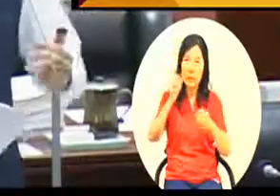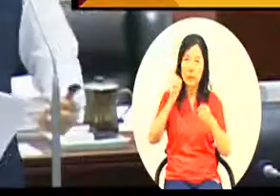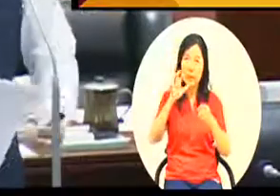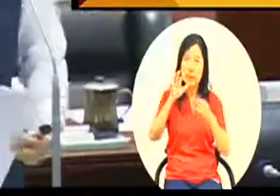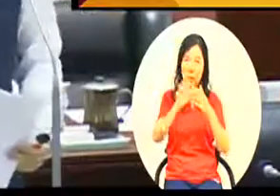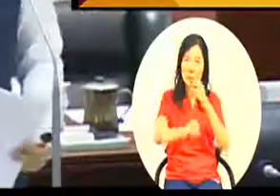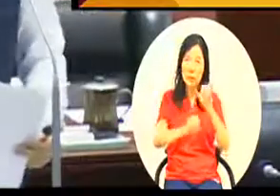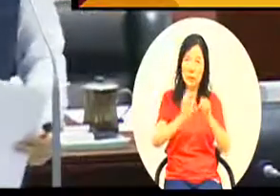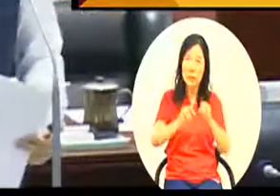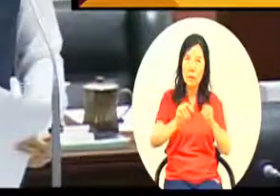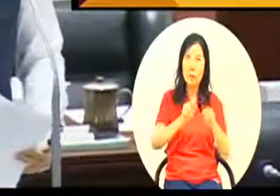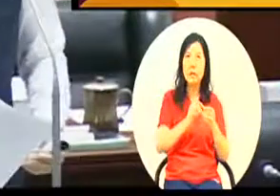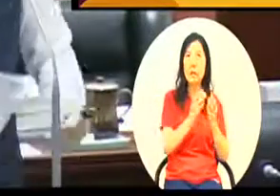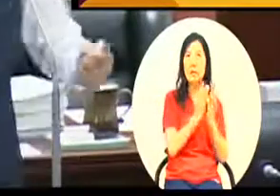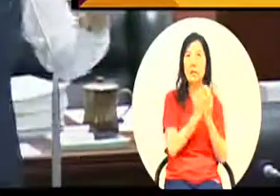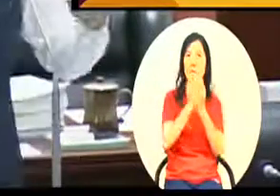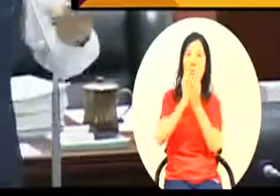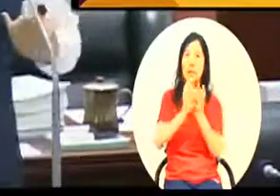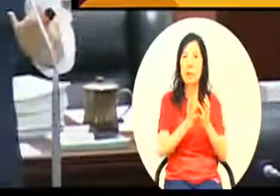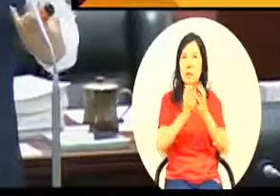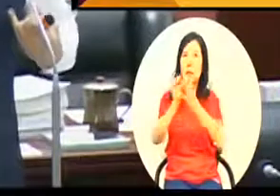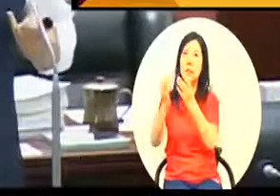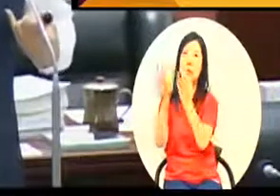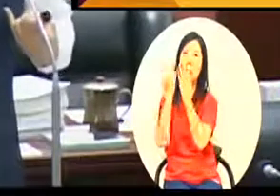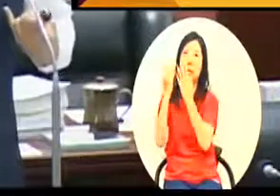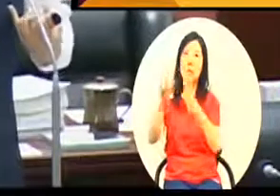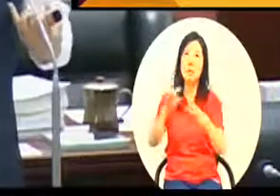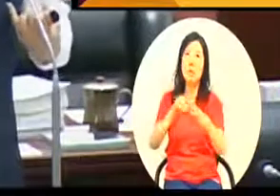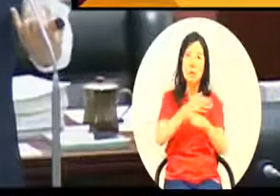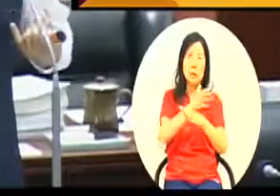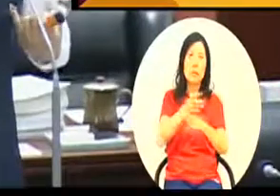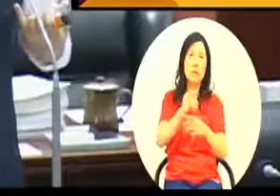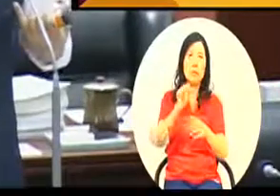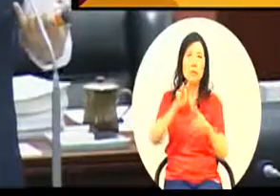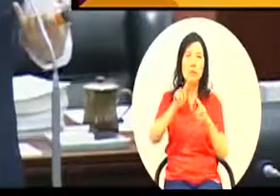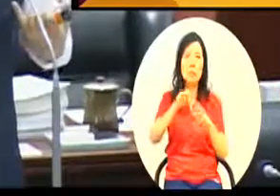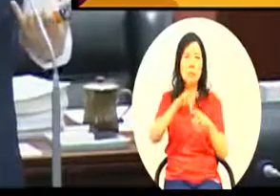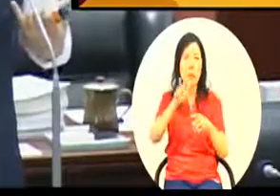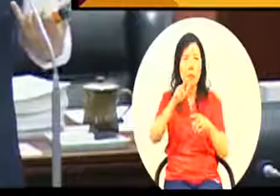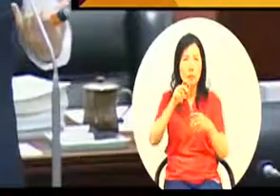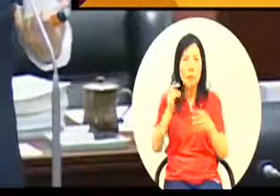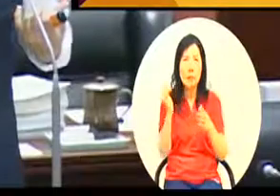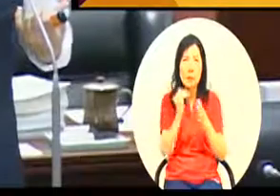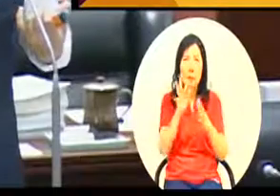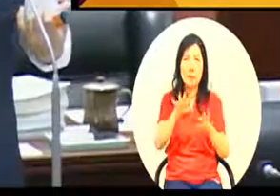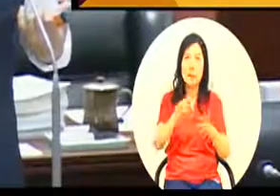村要灭村了。为什么？我单纯私用毒品，我今天买了，我吃了